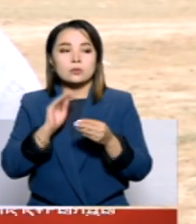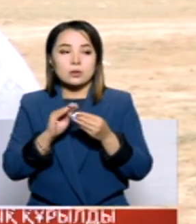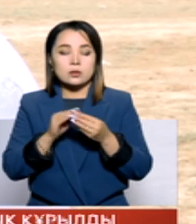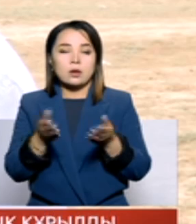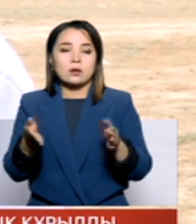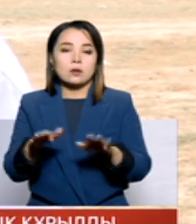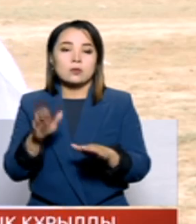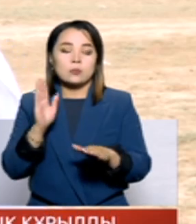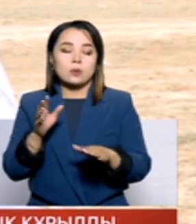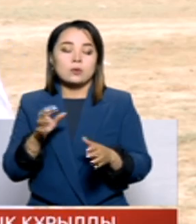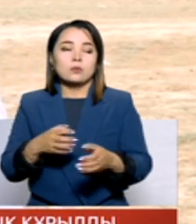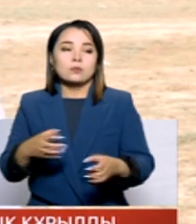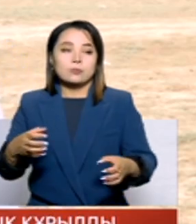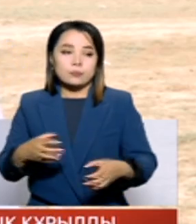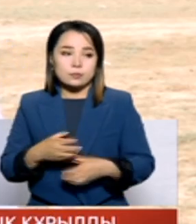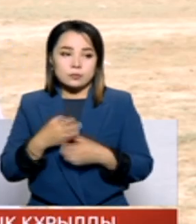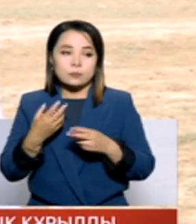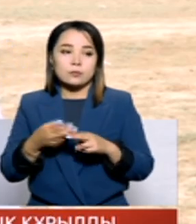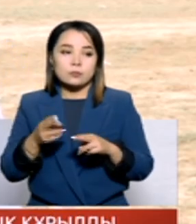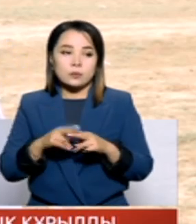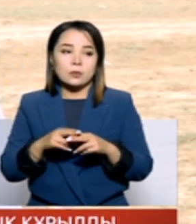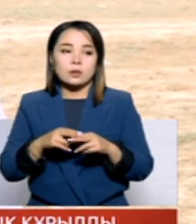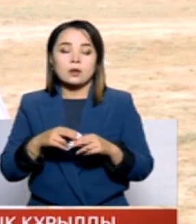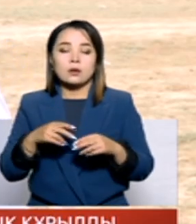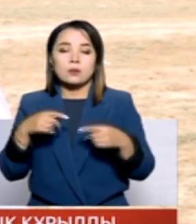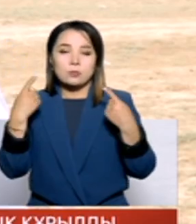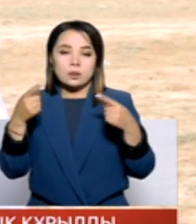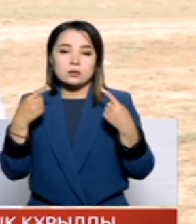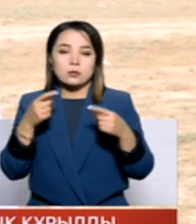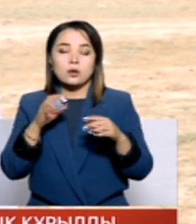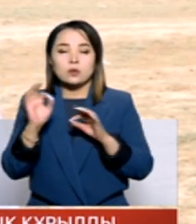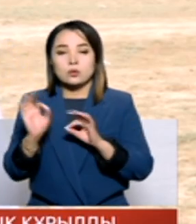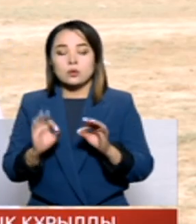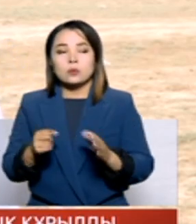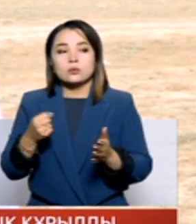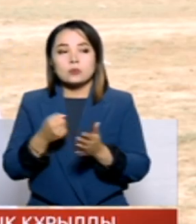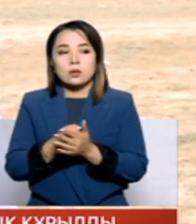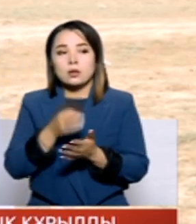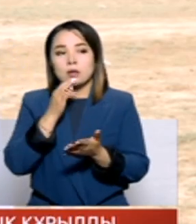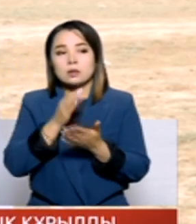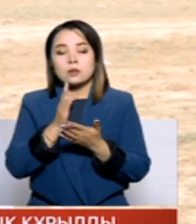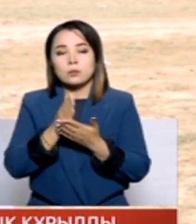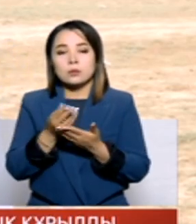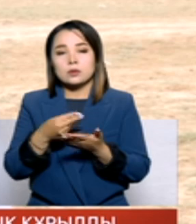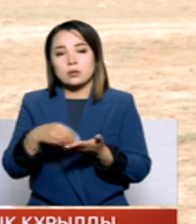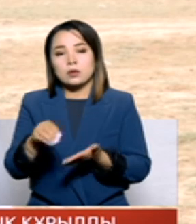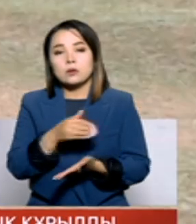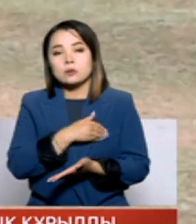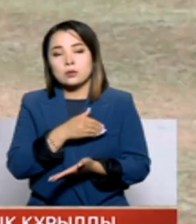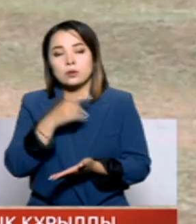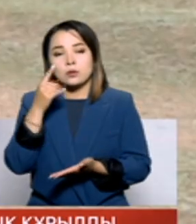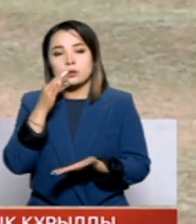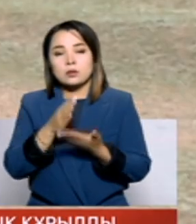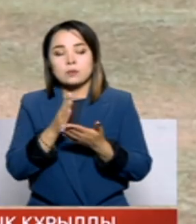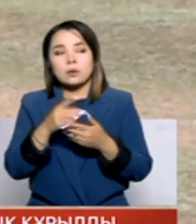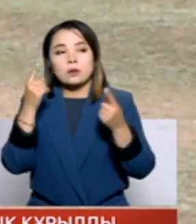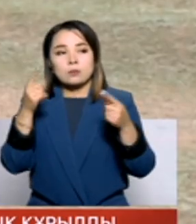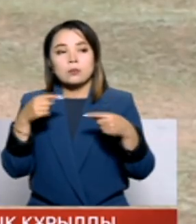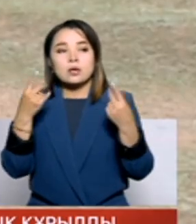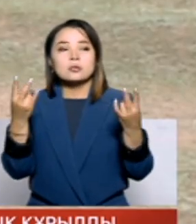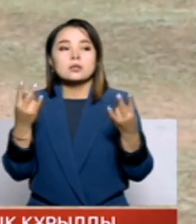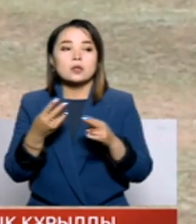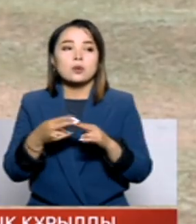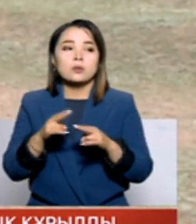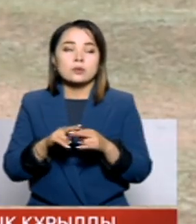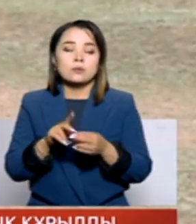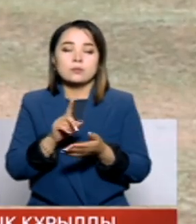шығармын, өйткені қорқып қалдық қой. Енді ұсақ малды күзге қарай көремін, енді ақшасына алам ба деп отырмын, ойласып. Мал керек, енді